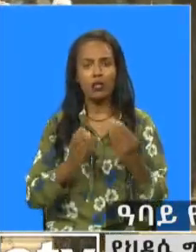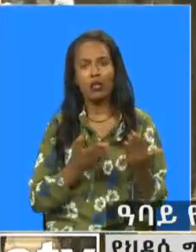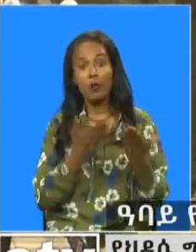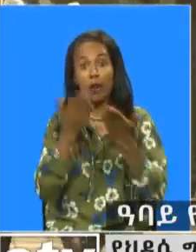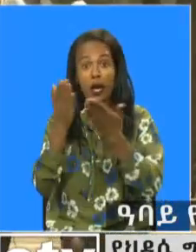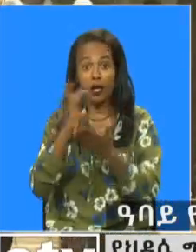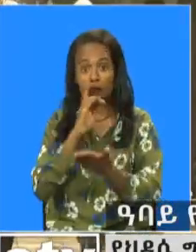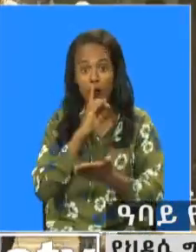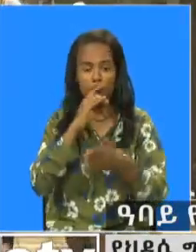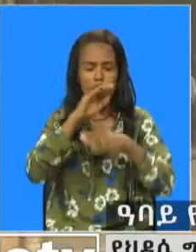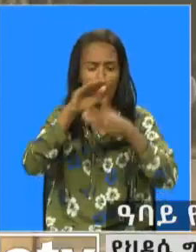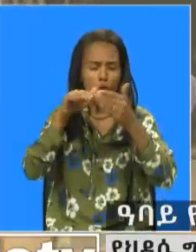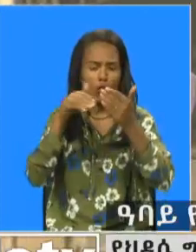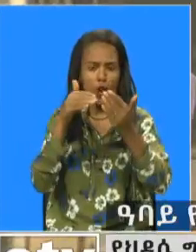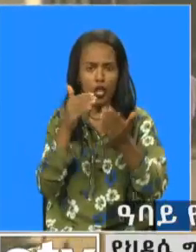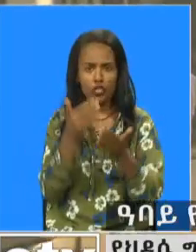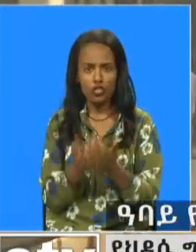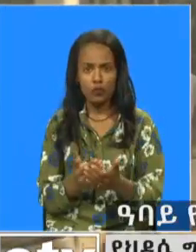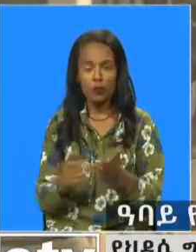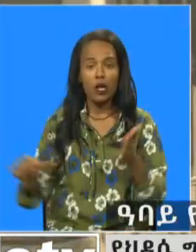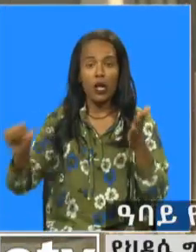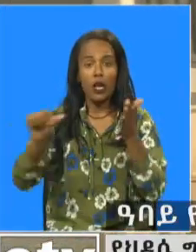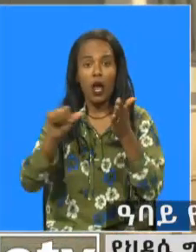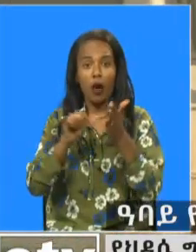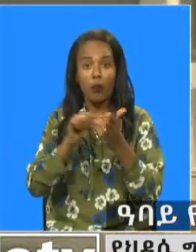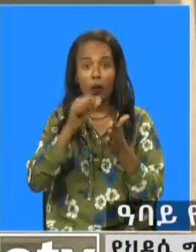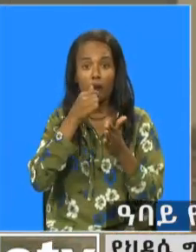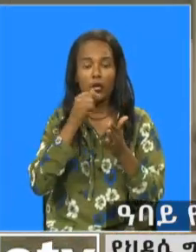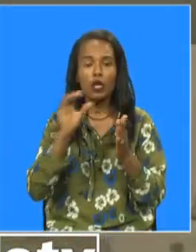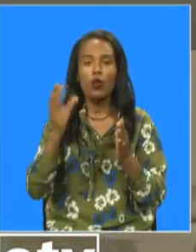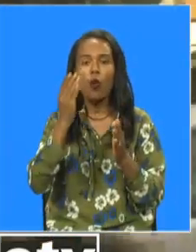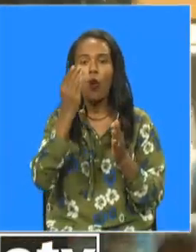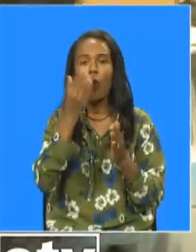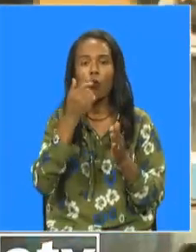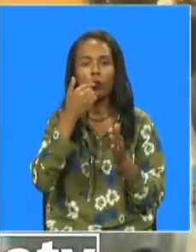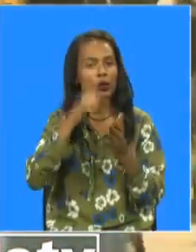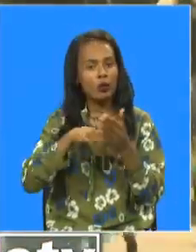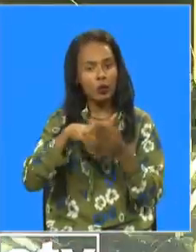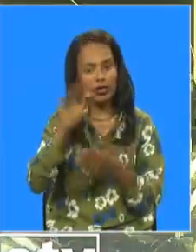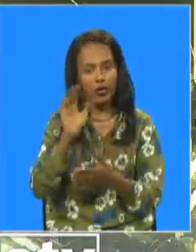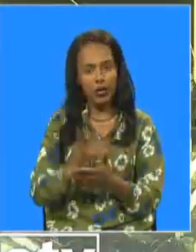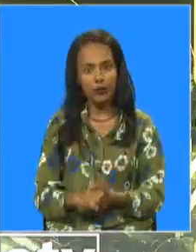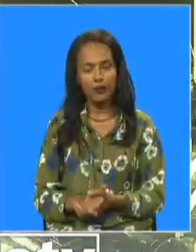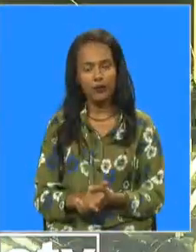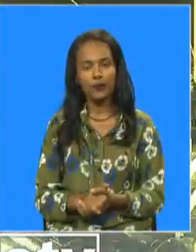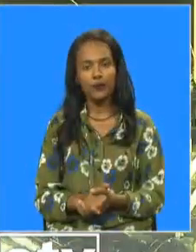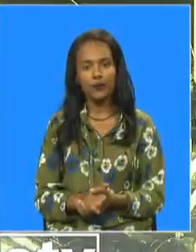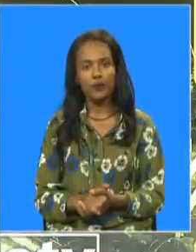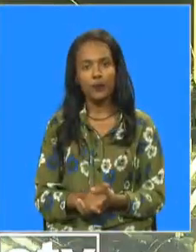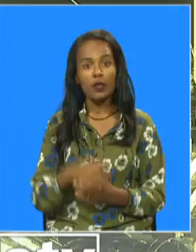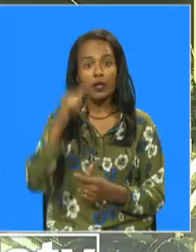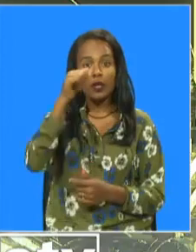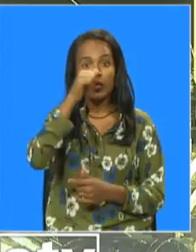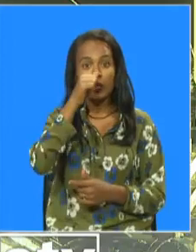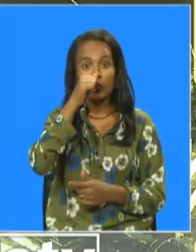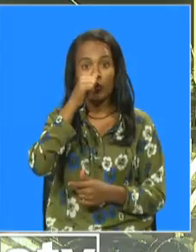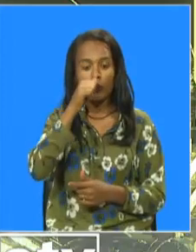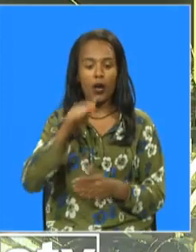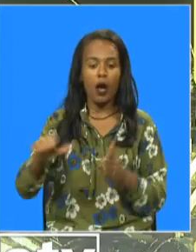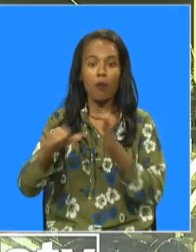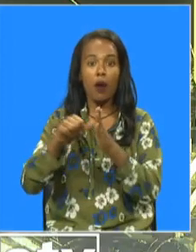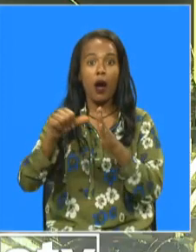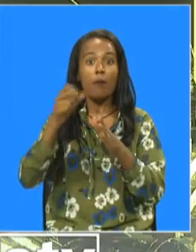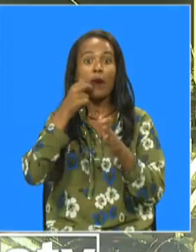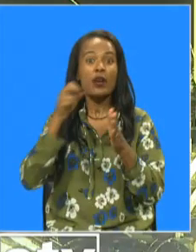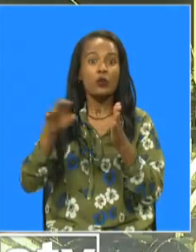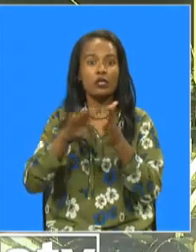የሚያስቀርብልን ነው። ሁላችንም ለአባይ ተብለን ሆብለን ወተናል። ኢትዮጵያ በአባይ